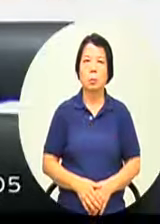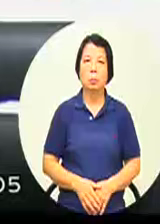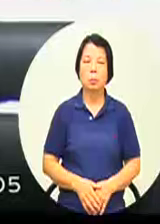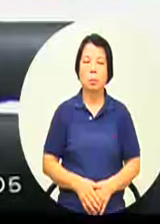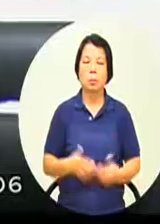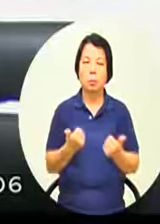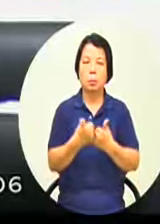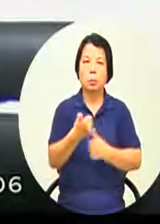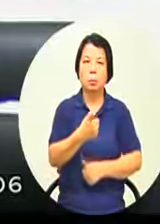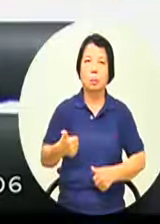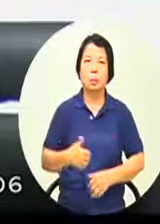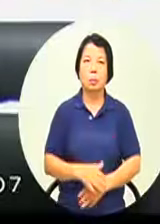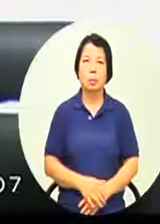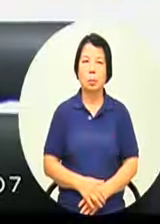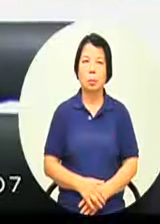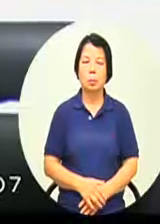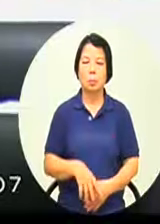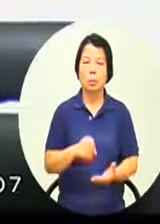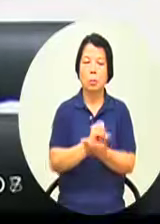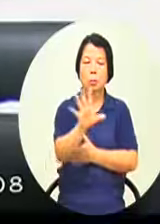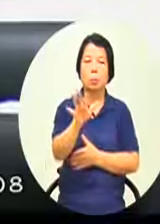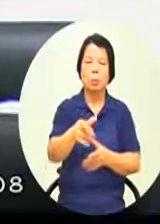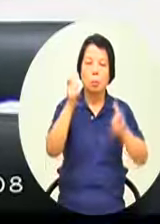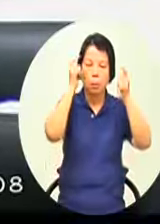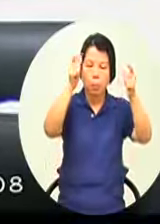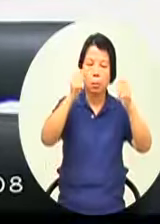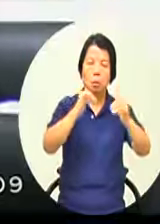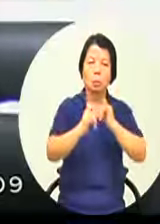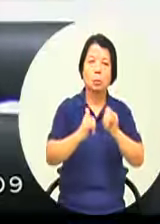员报告高雄市民，